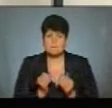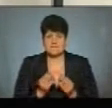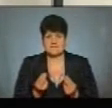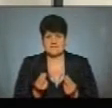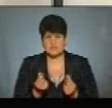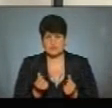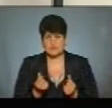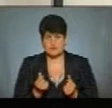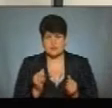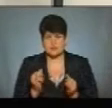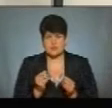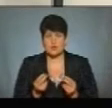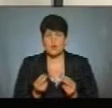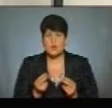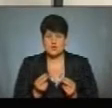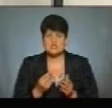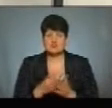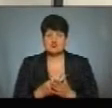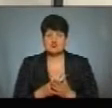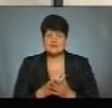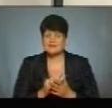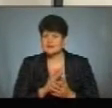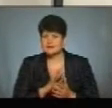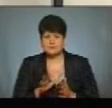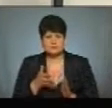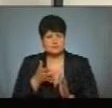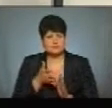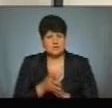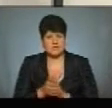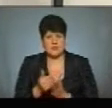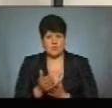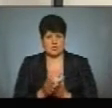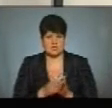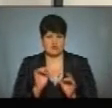обмеження щодо фінансування і кошти з бюджету не йшли на